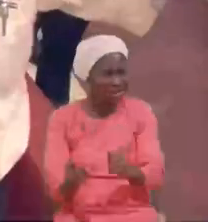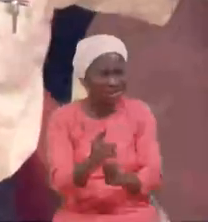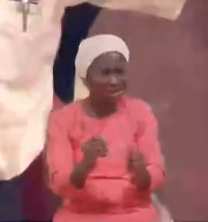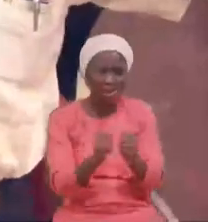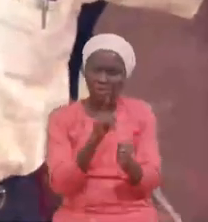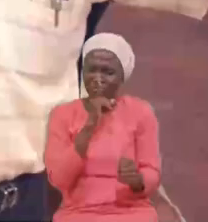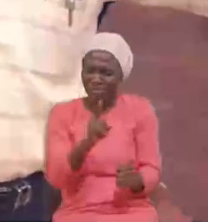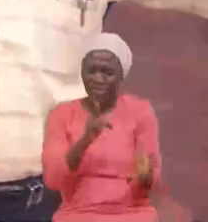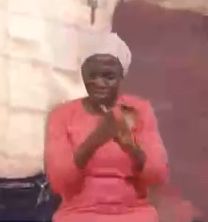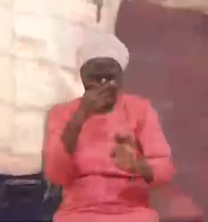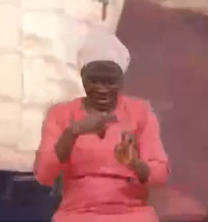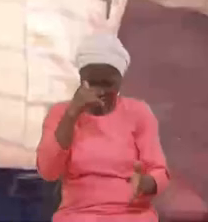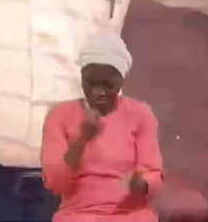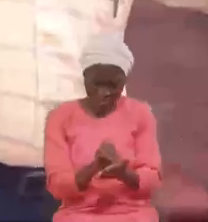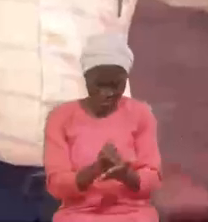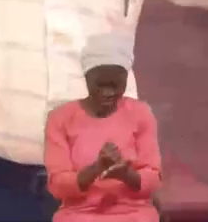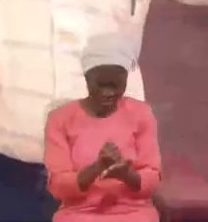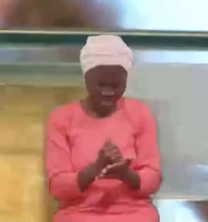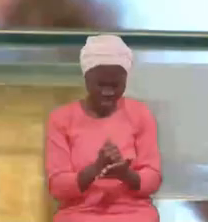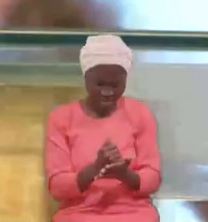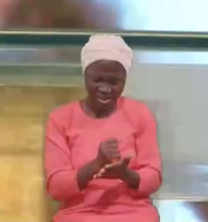le monde avec l'assurance au nom de Jésus-Christ.